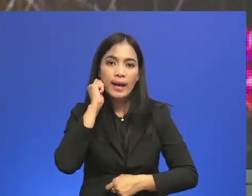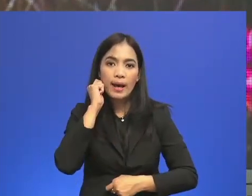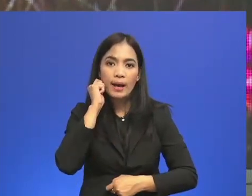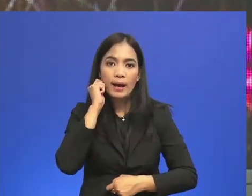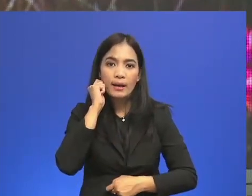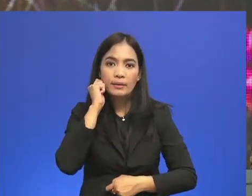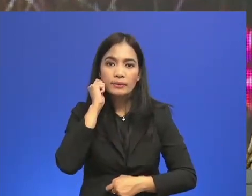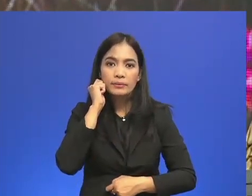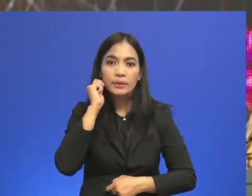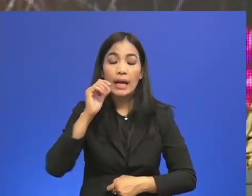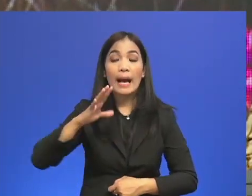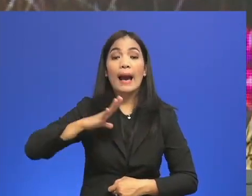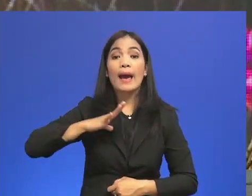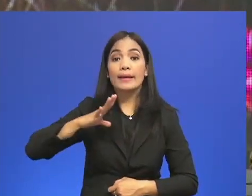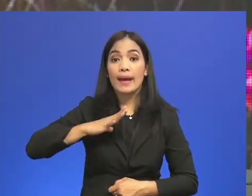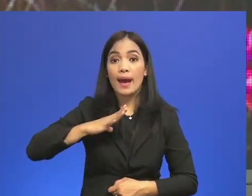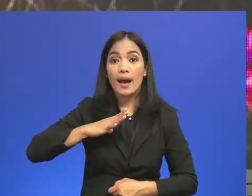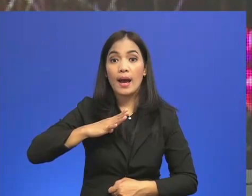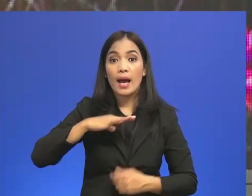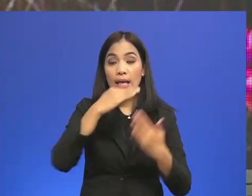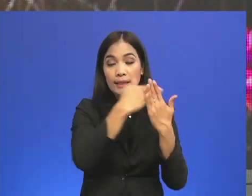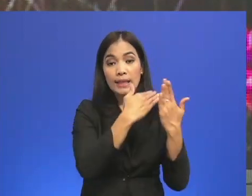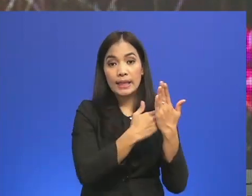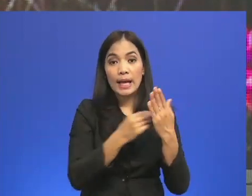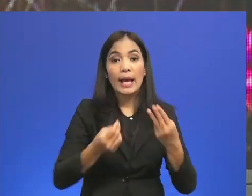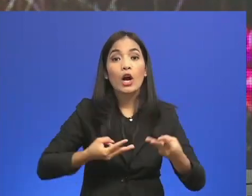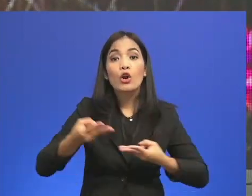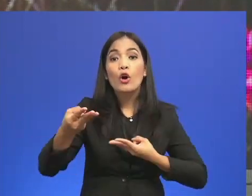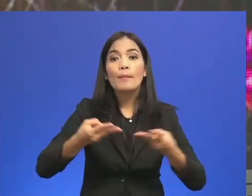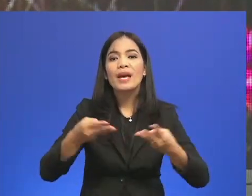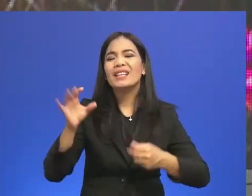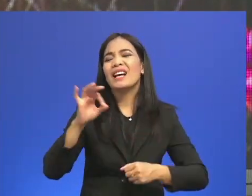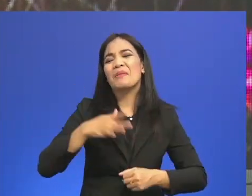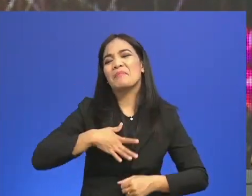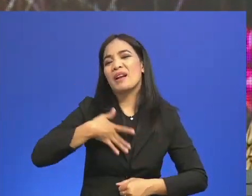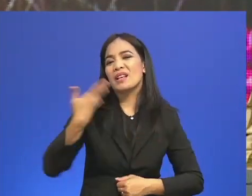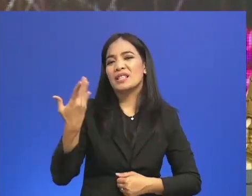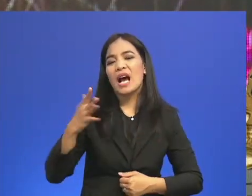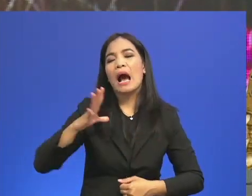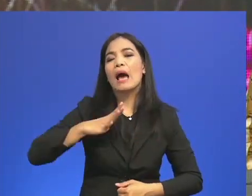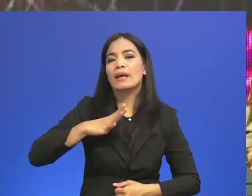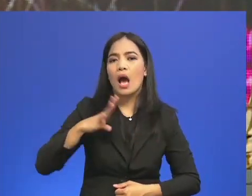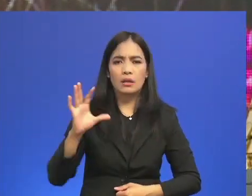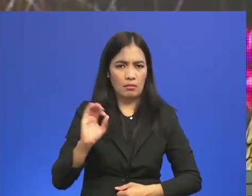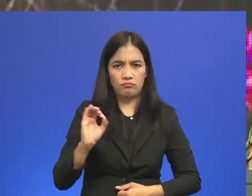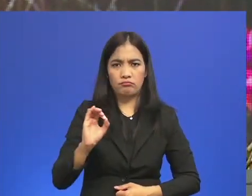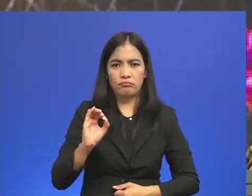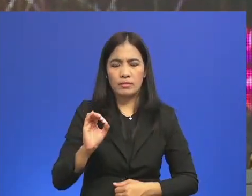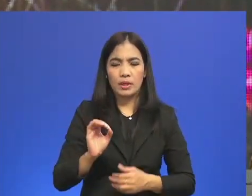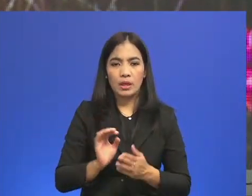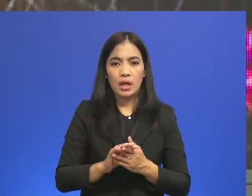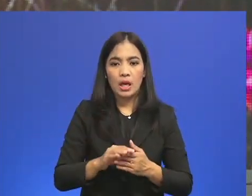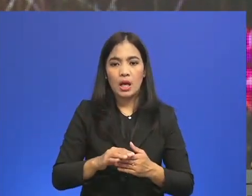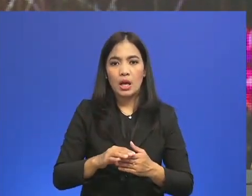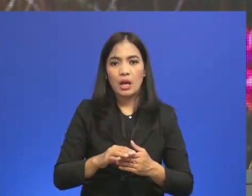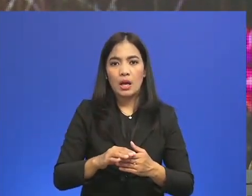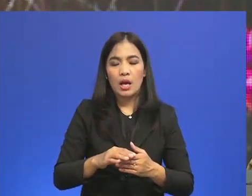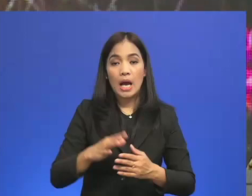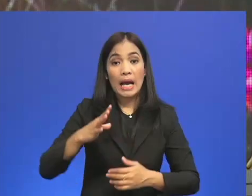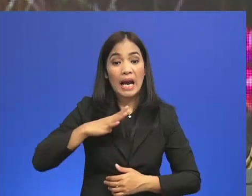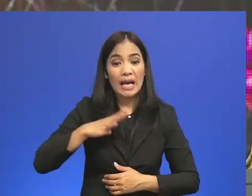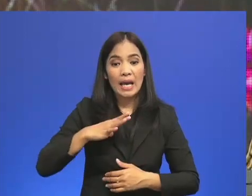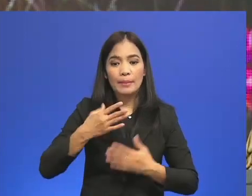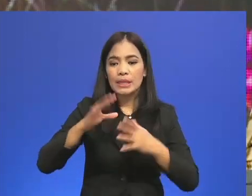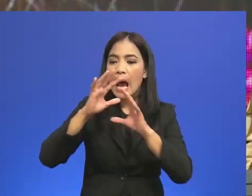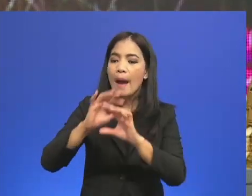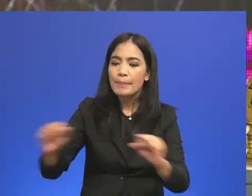ini kaya, kaya secara materi ya. Jangan merasa kaya. Dalam sekejap itu kekayaan bisa